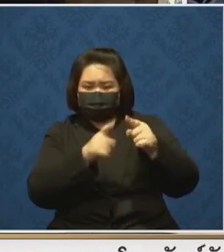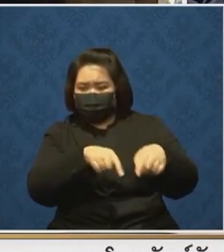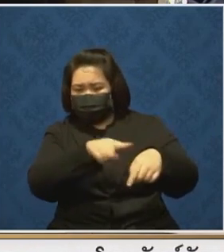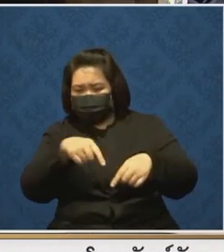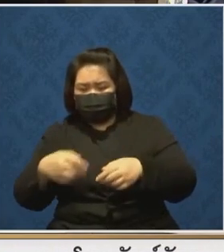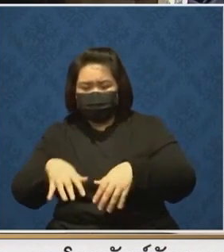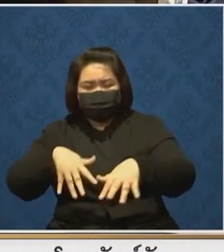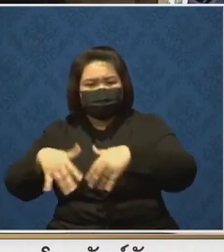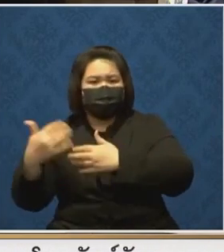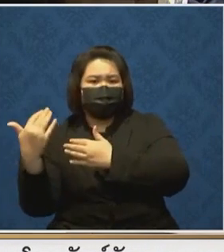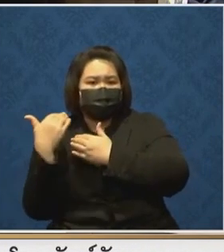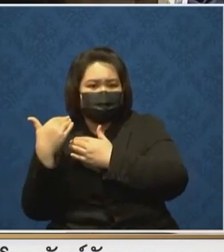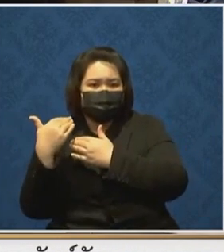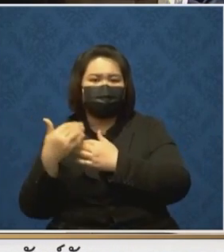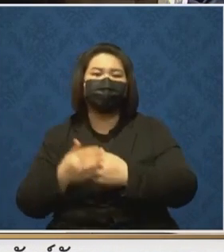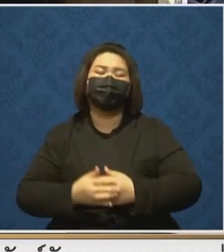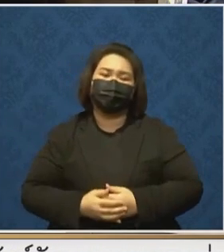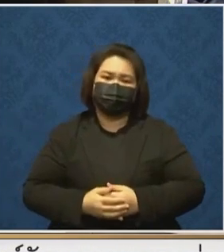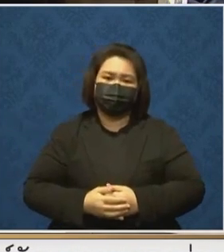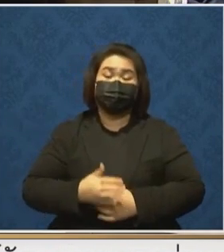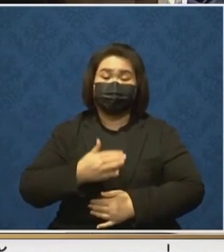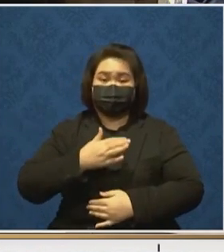ิฉันกลาเปลี่ยนว่า